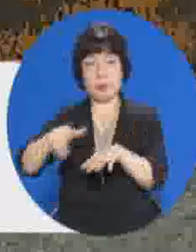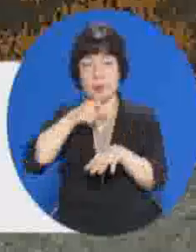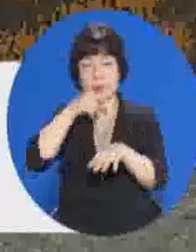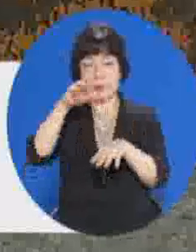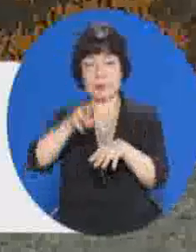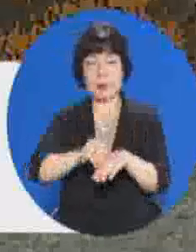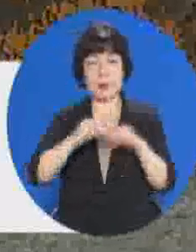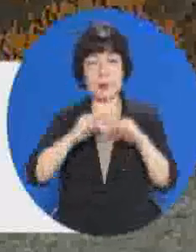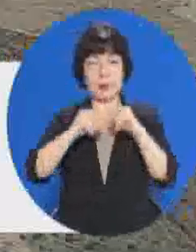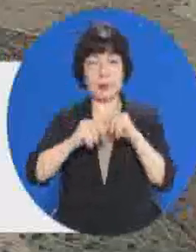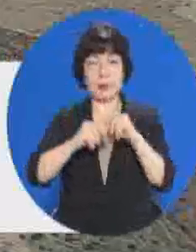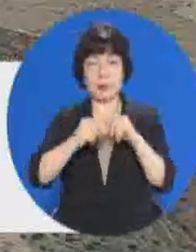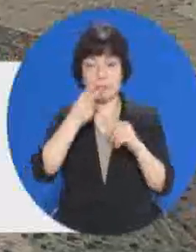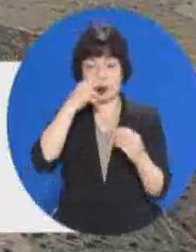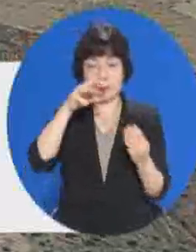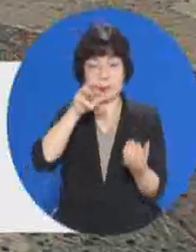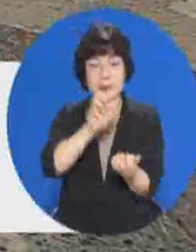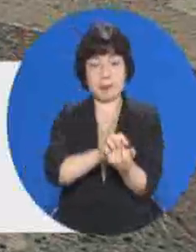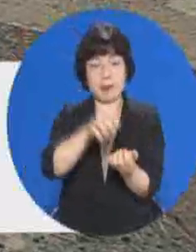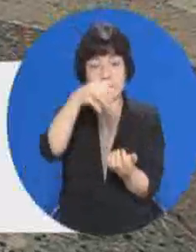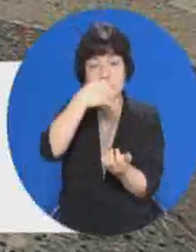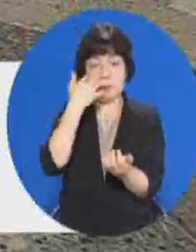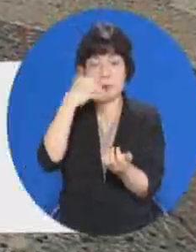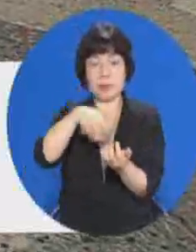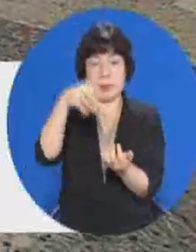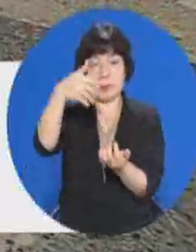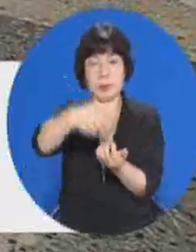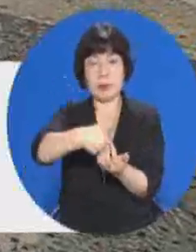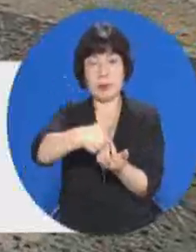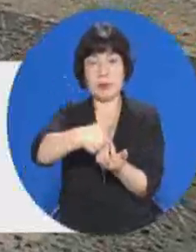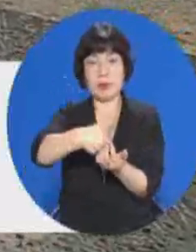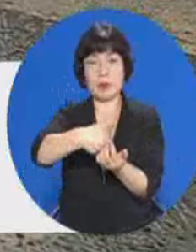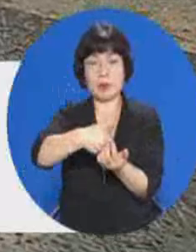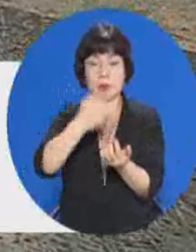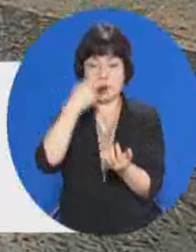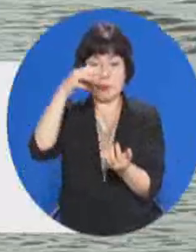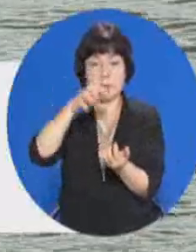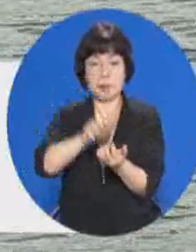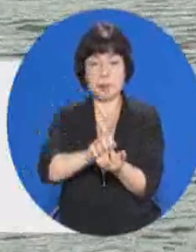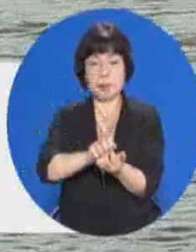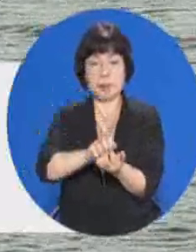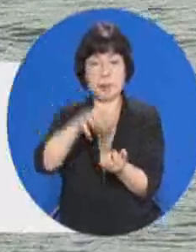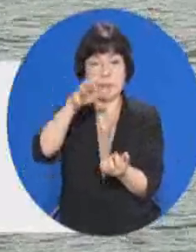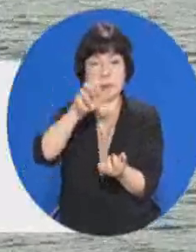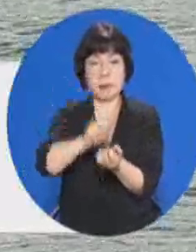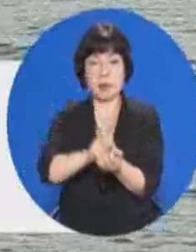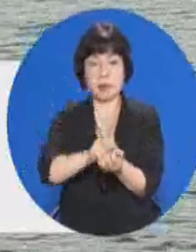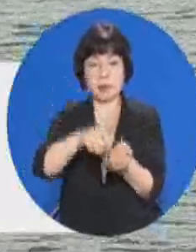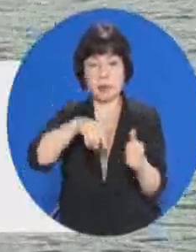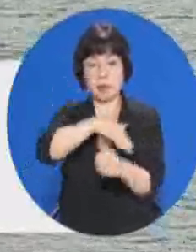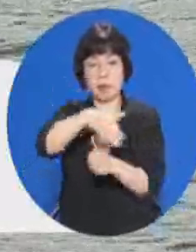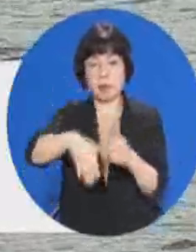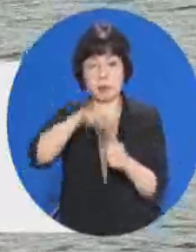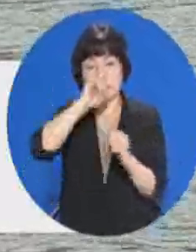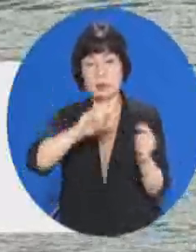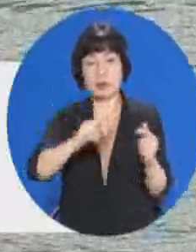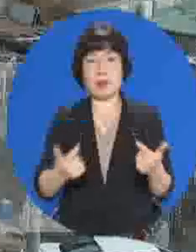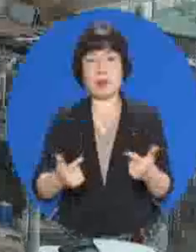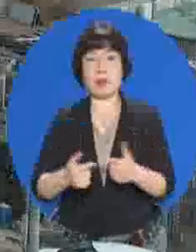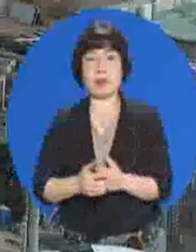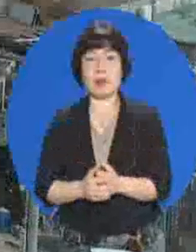폐류에 의해서 이제 속이 막히게 되는 거예요. 쉽게 보면은 방류량이 엄청 많다. 이제 그렇게 된다면 환경이 아예 바뀔 수가 있는